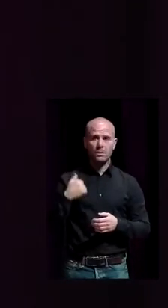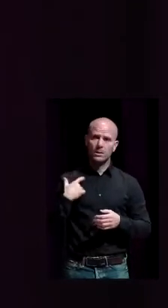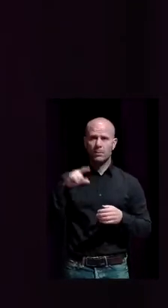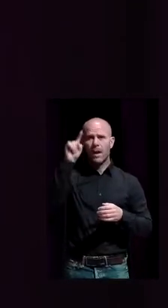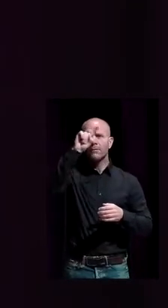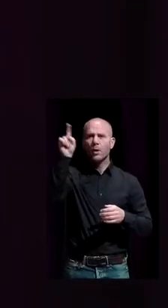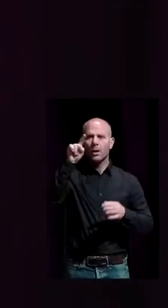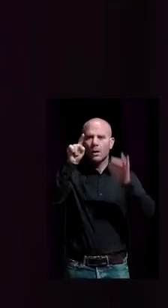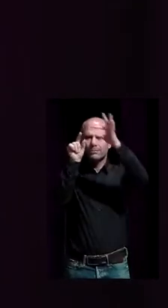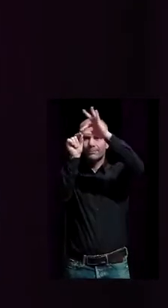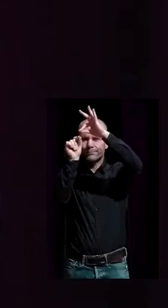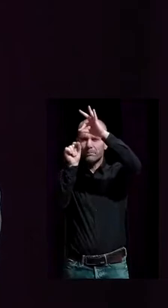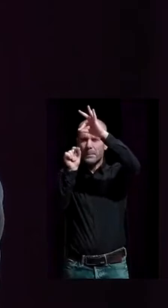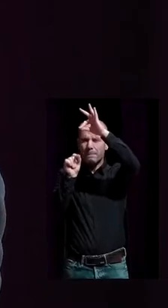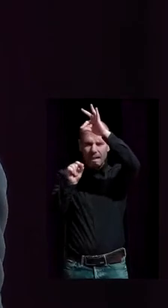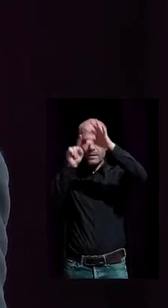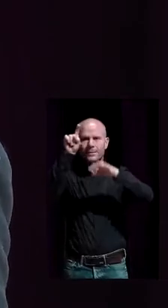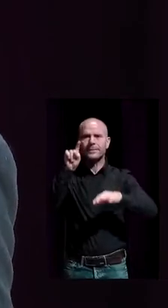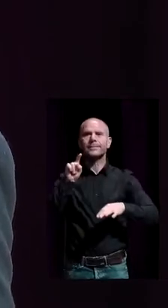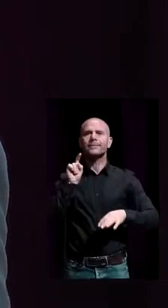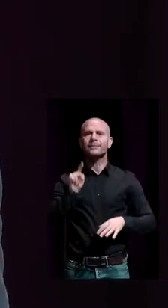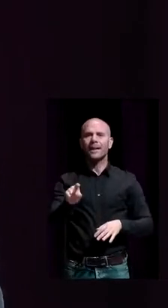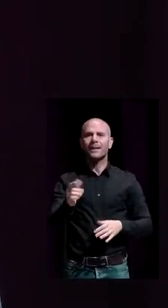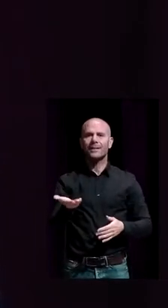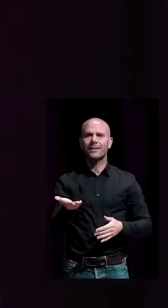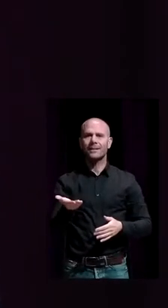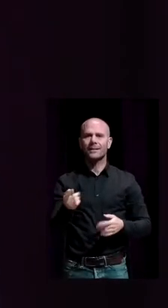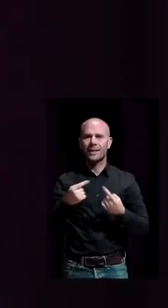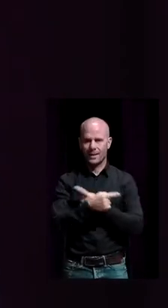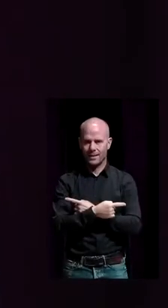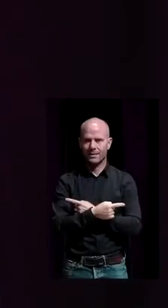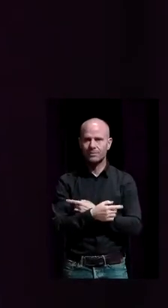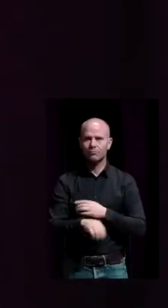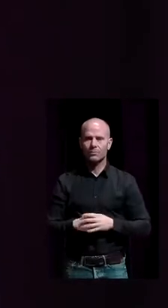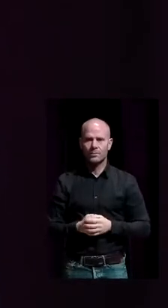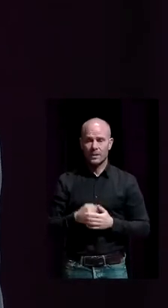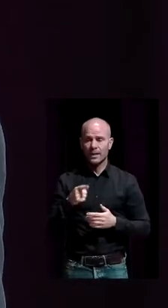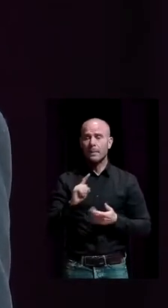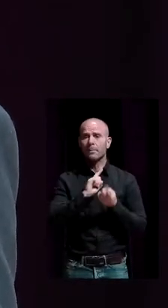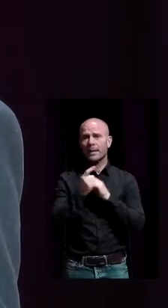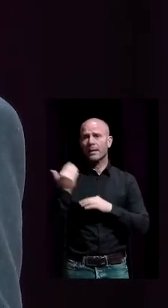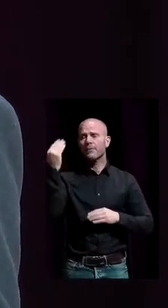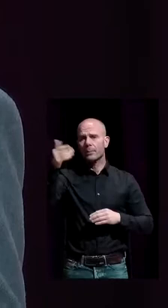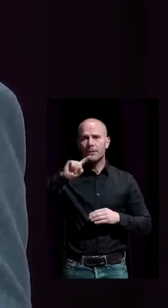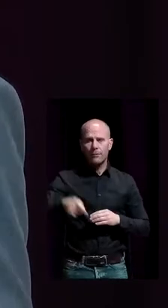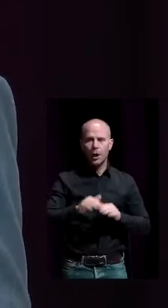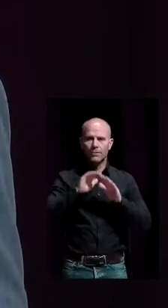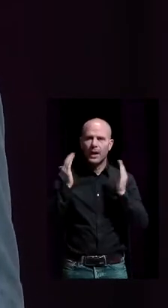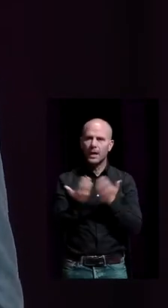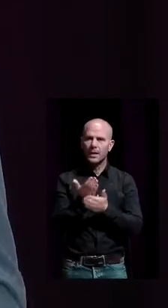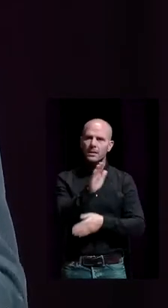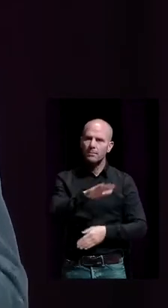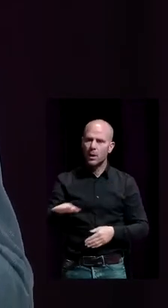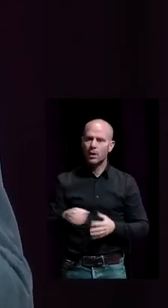här frågetecknet vi börjar med, Mariam, till ett utropstecken så att det faktiskt blir en framtid för världens barn. Och